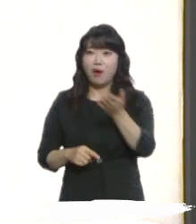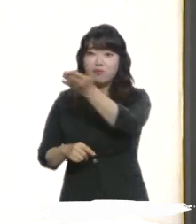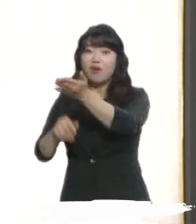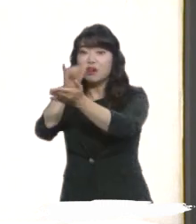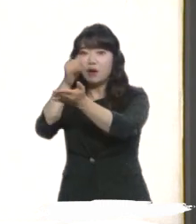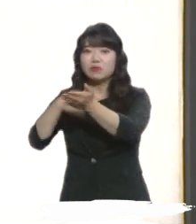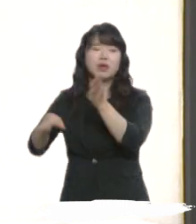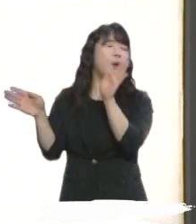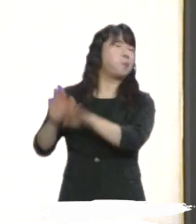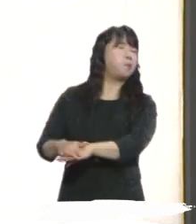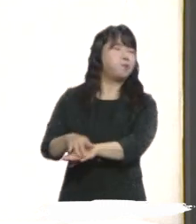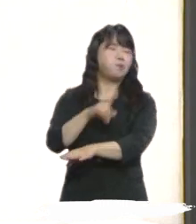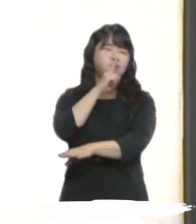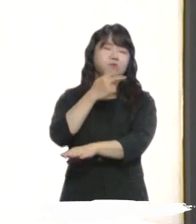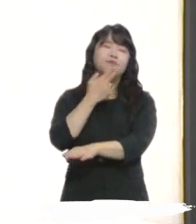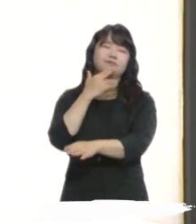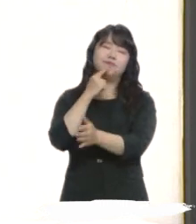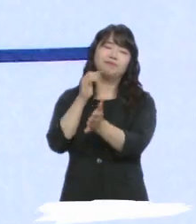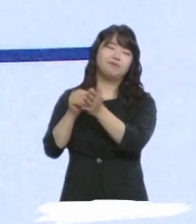묵인하고 덮어두니까.